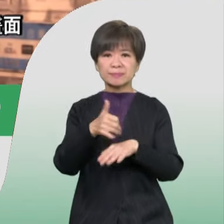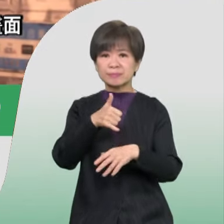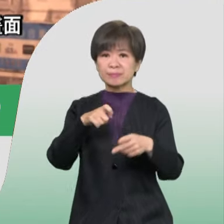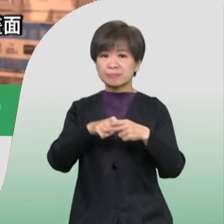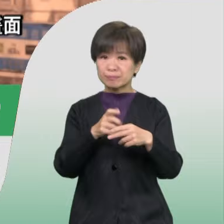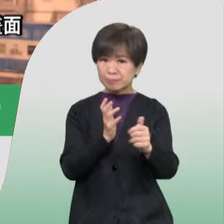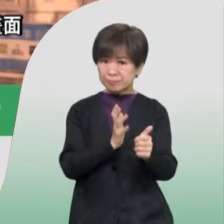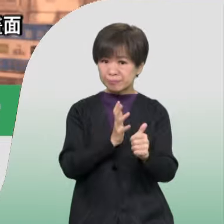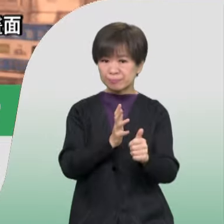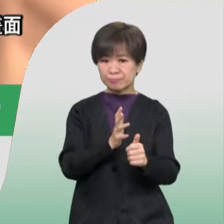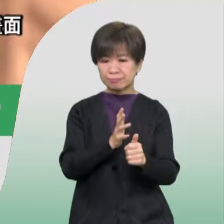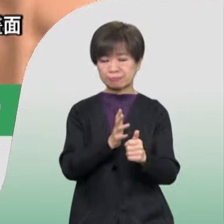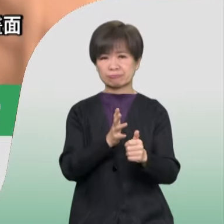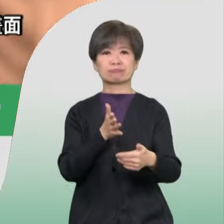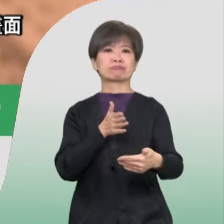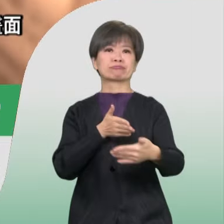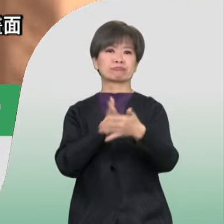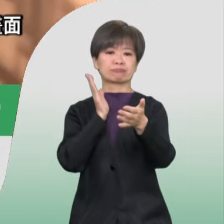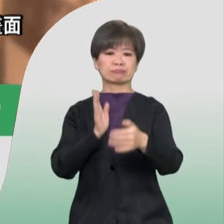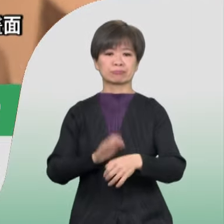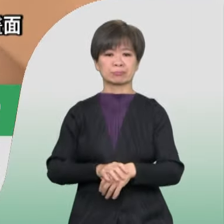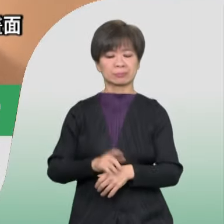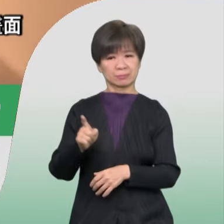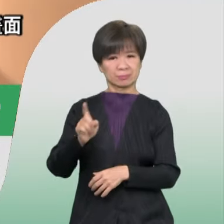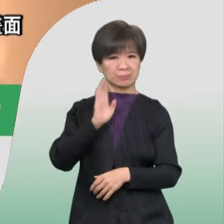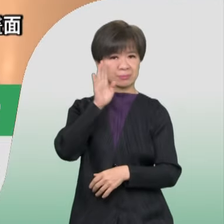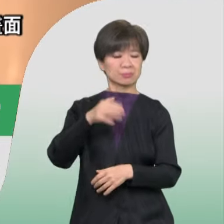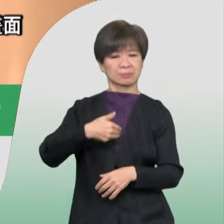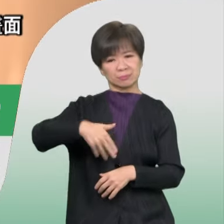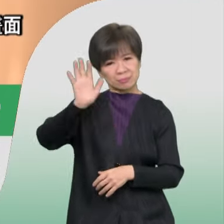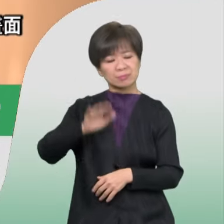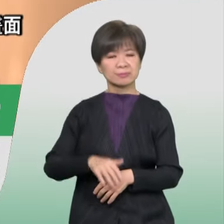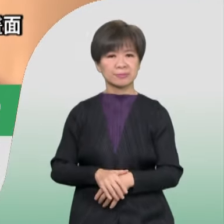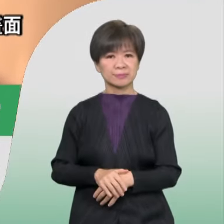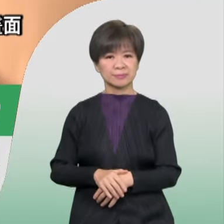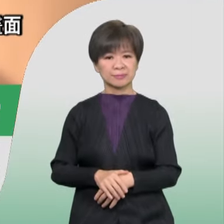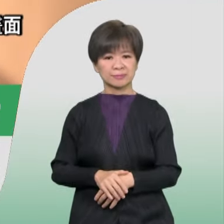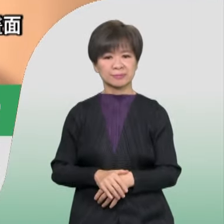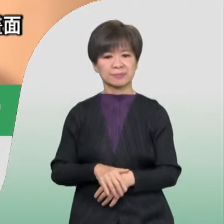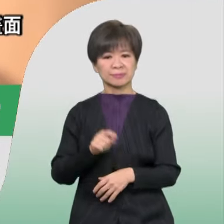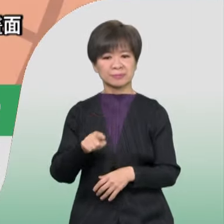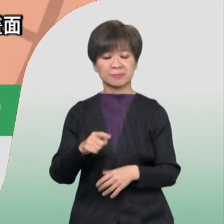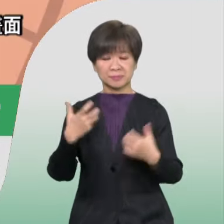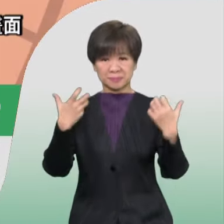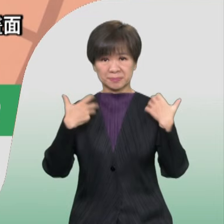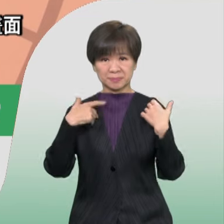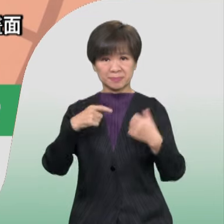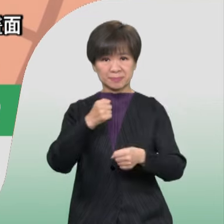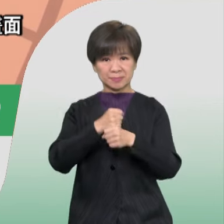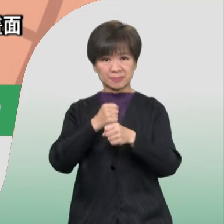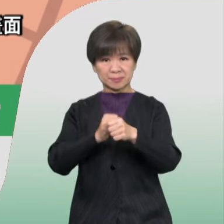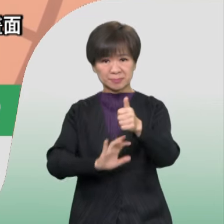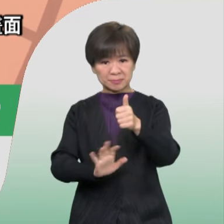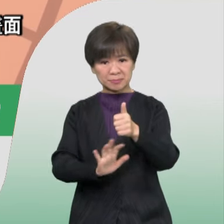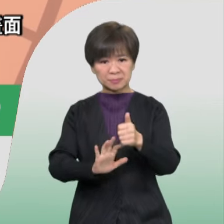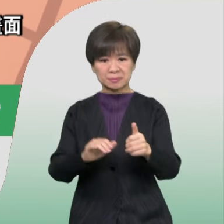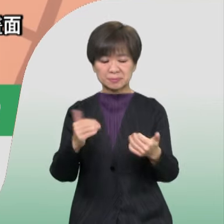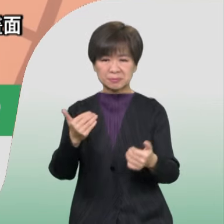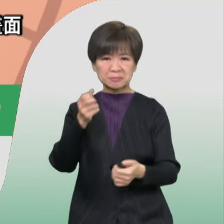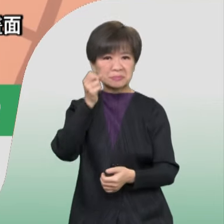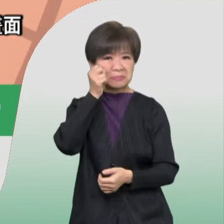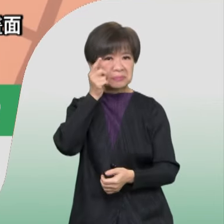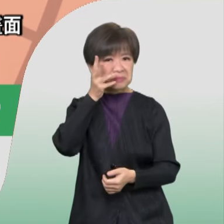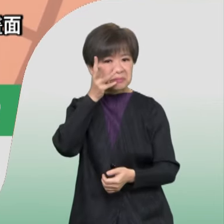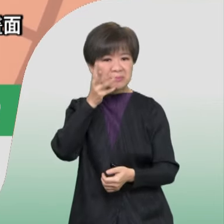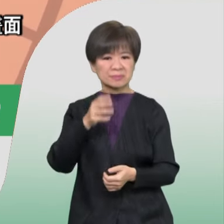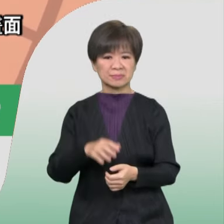问，然后就可能闭门羹嘛，或者人家给你干嘛，所以那时候大概接做这个案子的同仁，大概